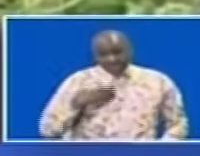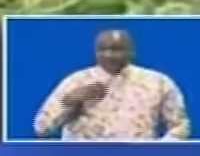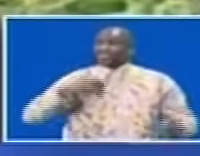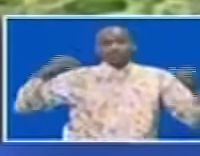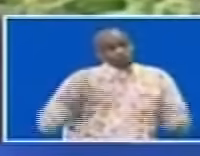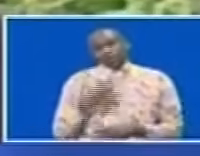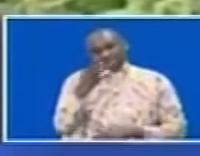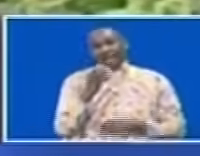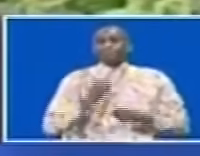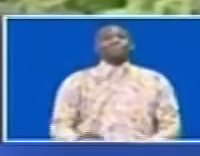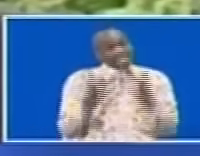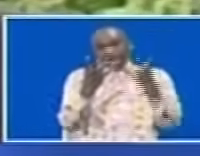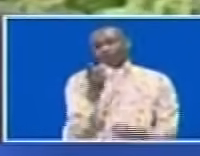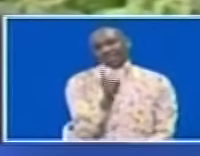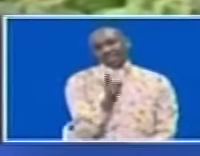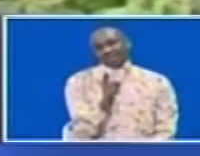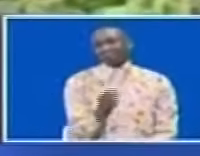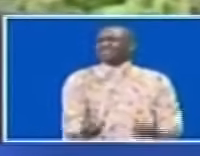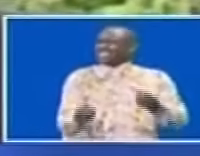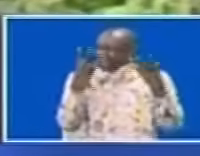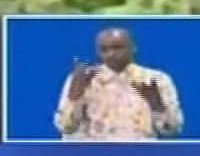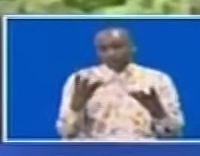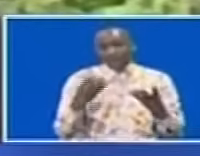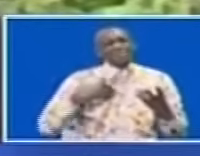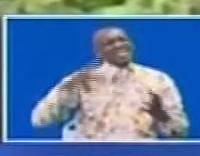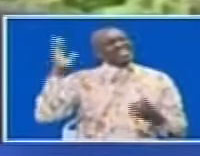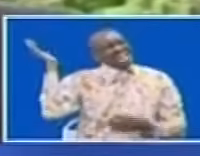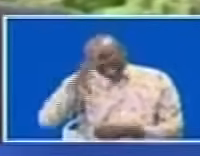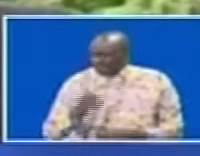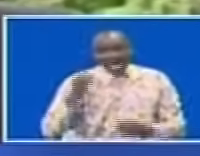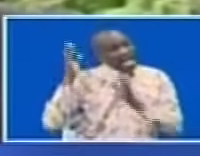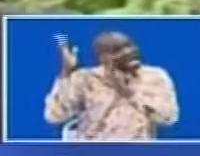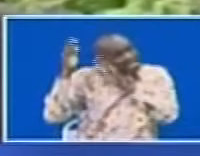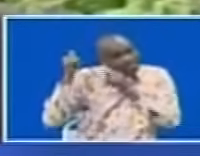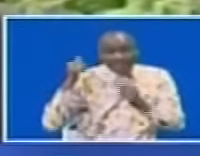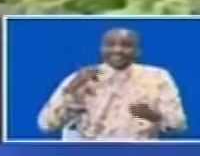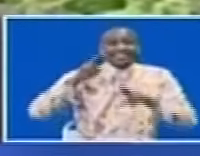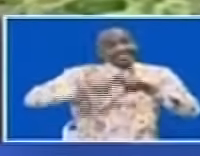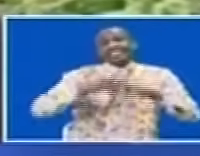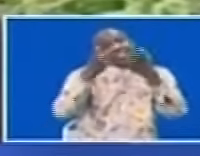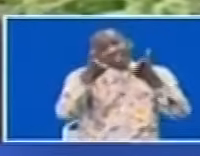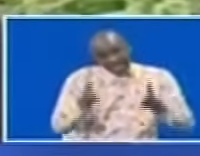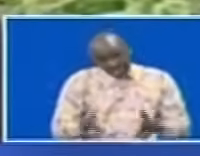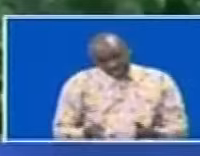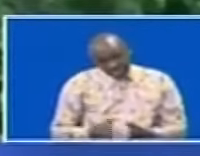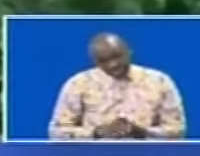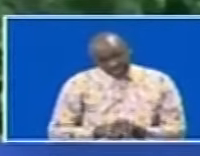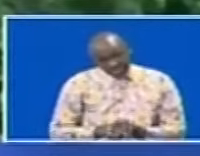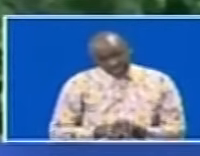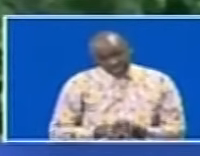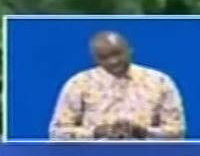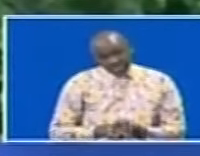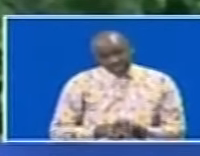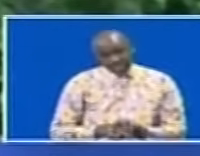maajabu. Kwa sababu siko natarajia nitafika kiwango hiyo. Mzuri